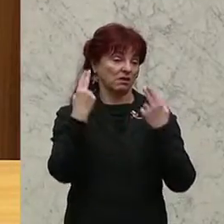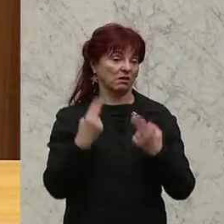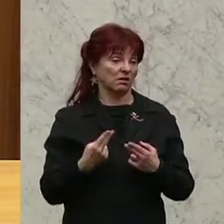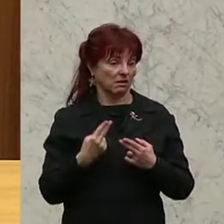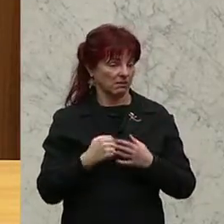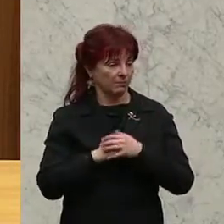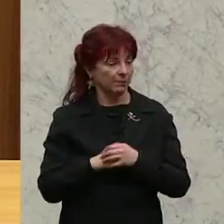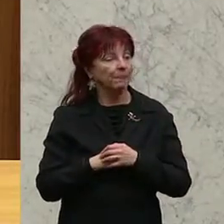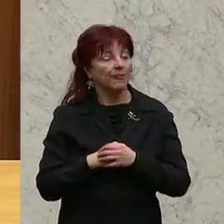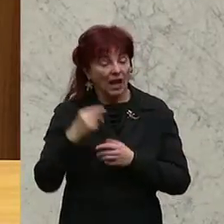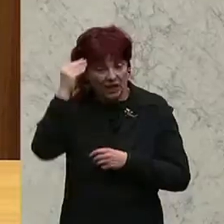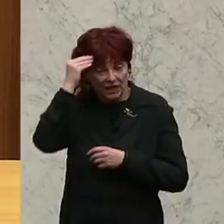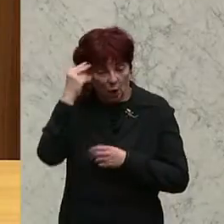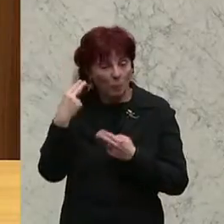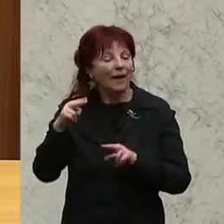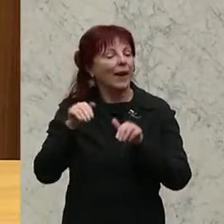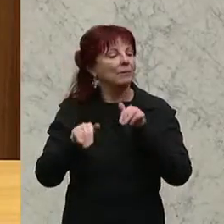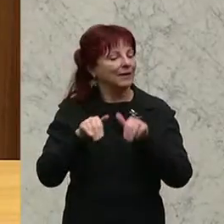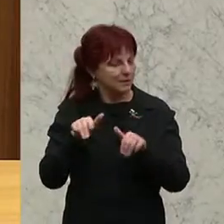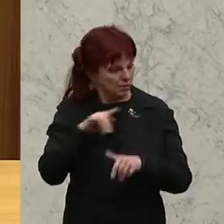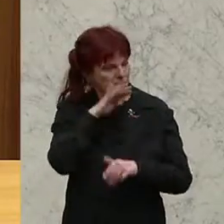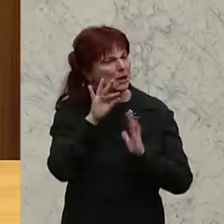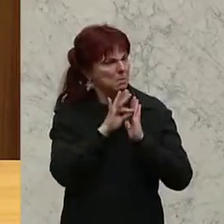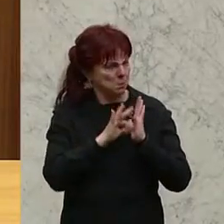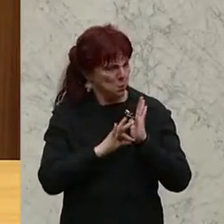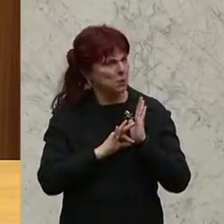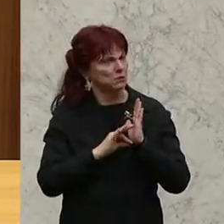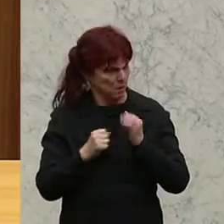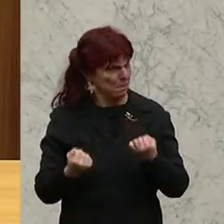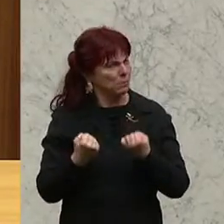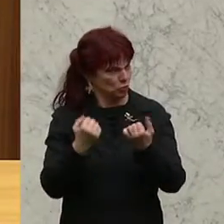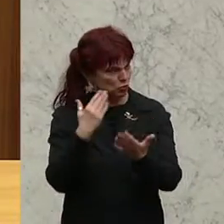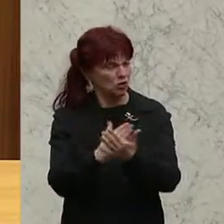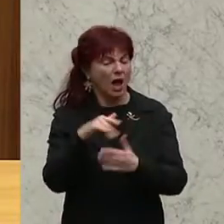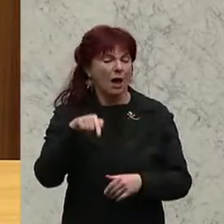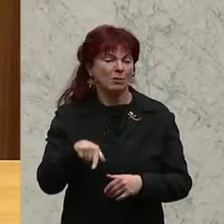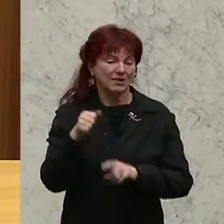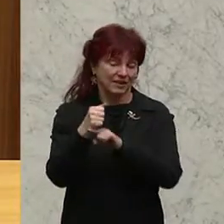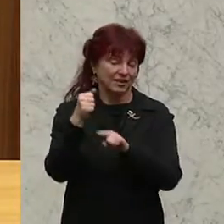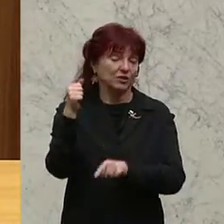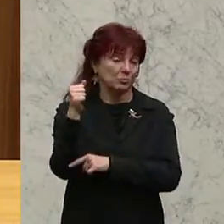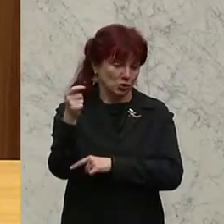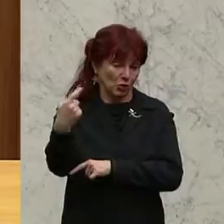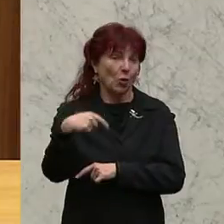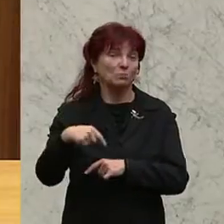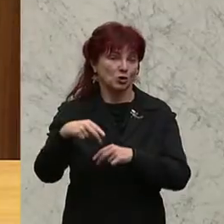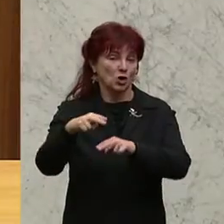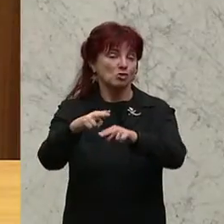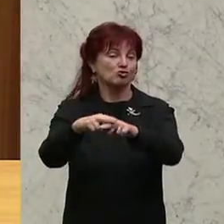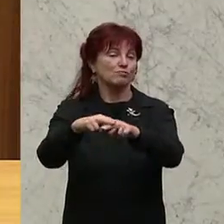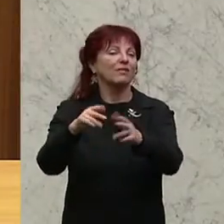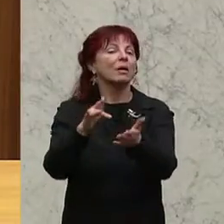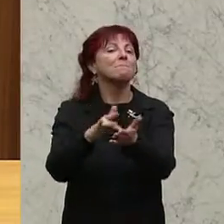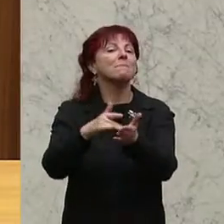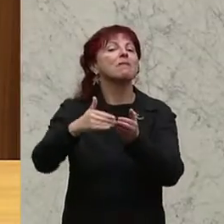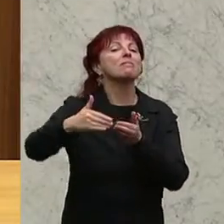Sie in vielen Punkten bemüht sind. Ich glaube nur, dass dieses Budget mittelfristig für Sie ein Problem werden wird, weil ich weder die